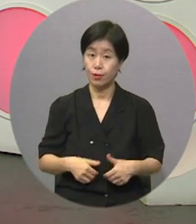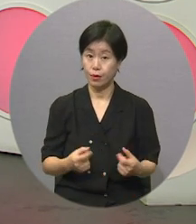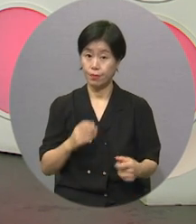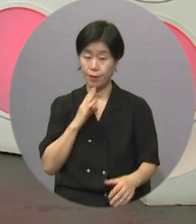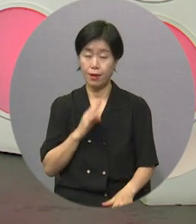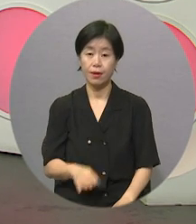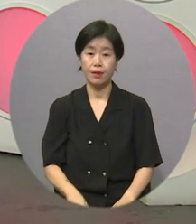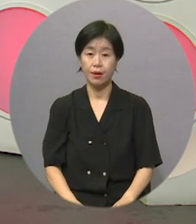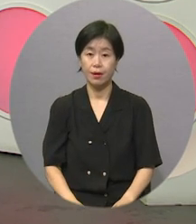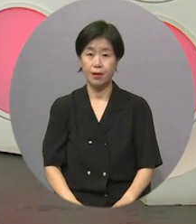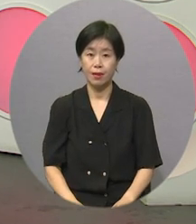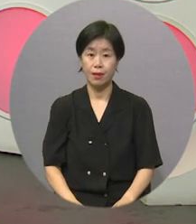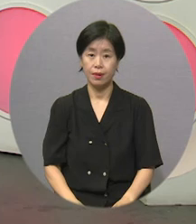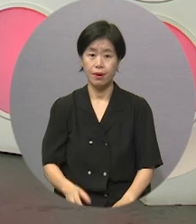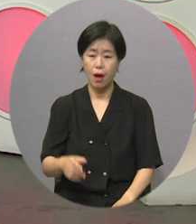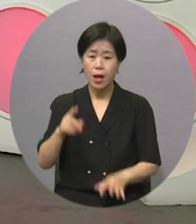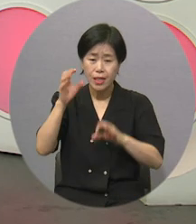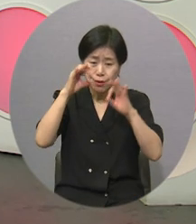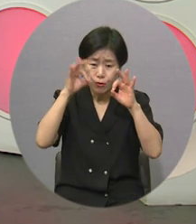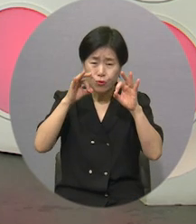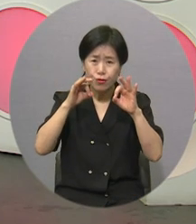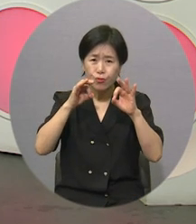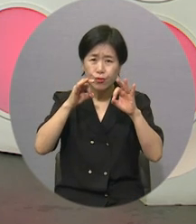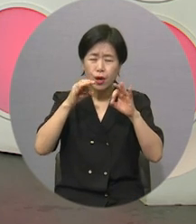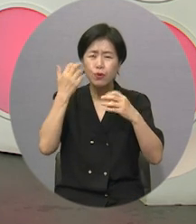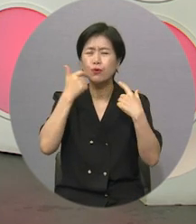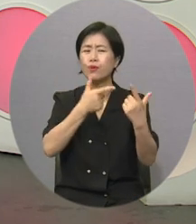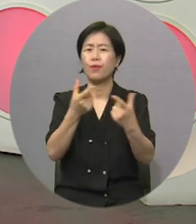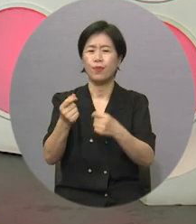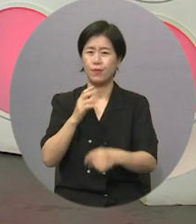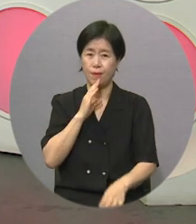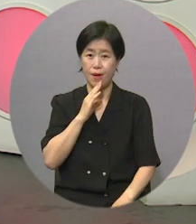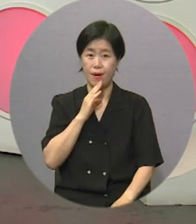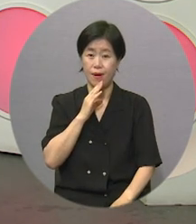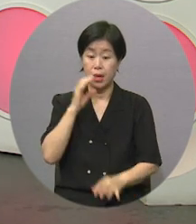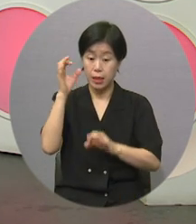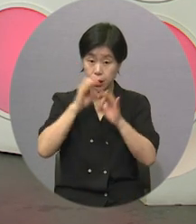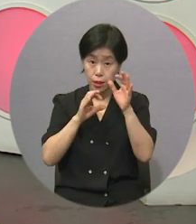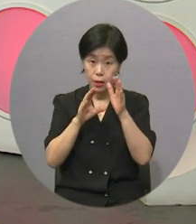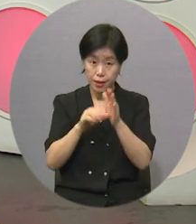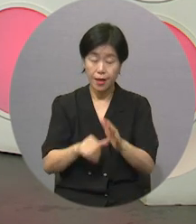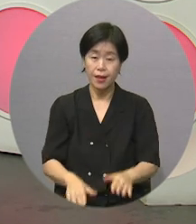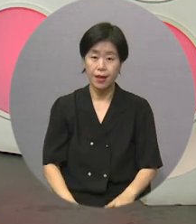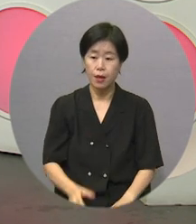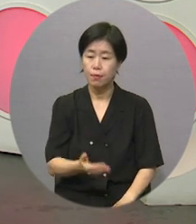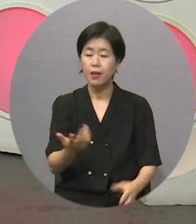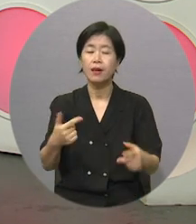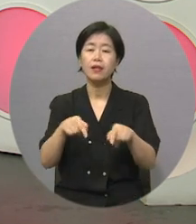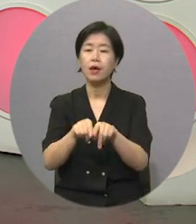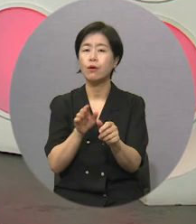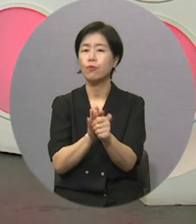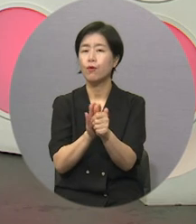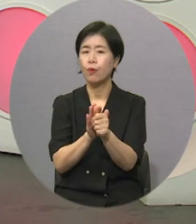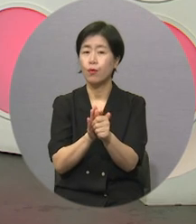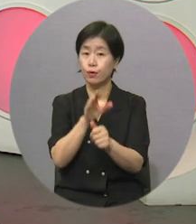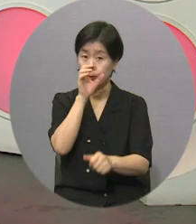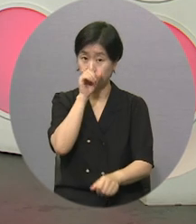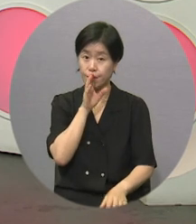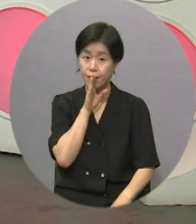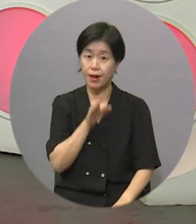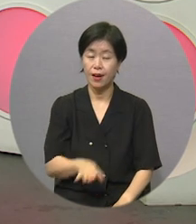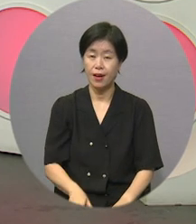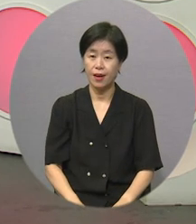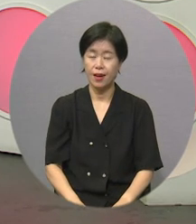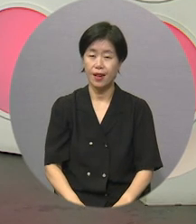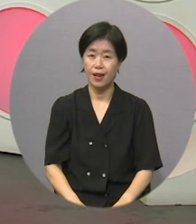이런 일들 솔직히 빈번하게 생기거든요. 맞아요. 본의 아니게. 그랬을 때 우리 그럼. 복지TV 시청자분들은 당연히 더 그러시겠지만 네.